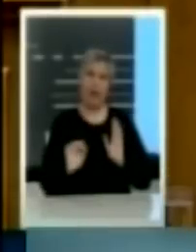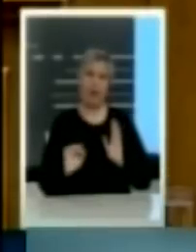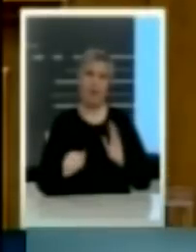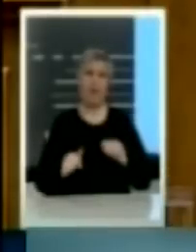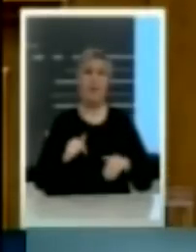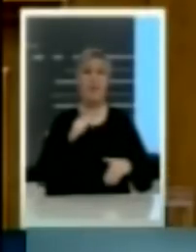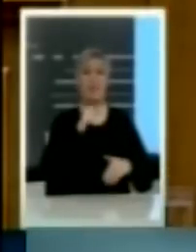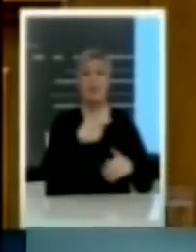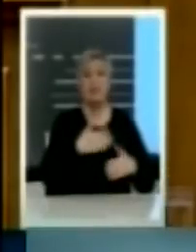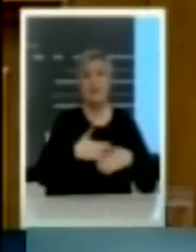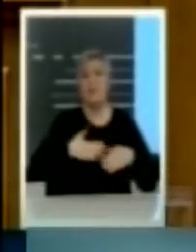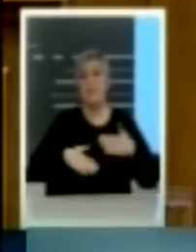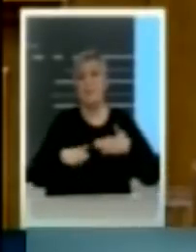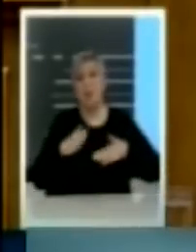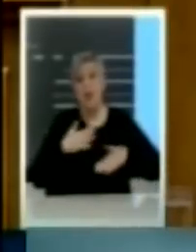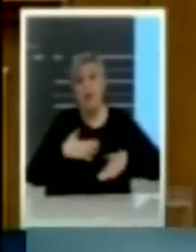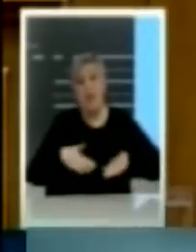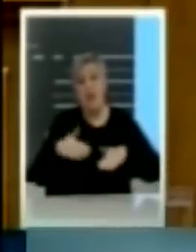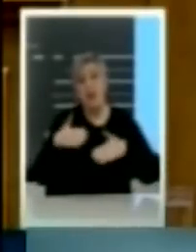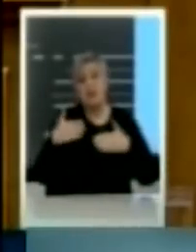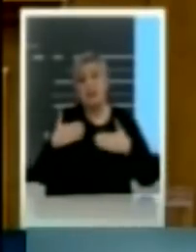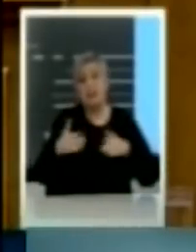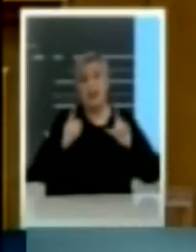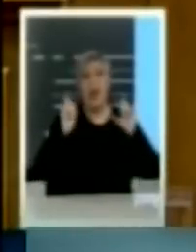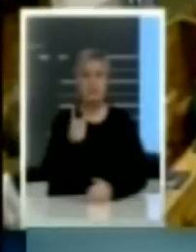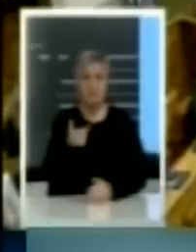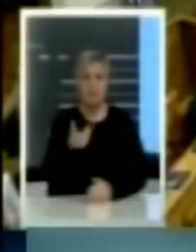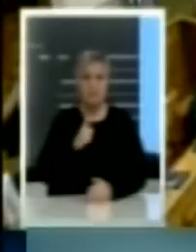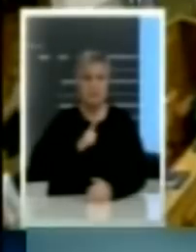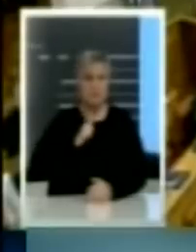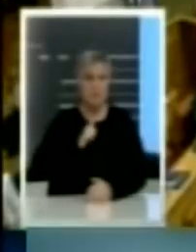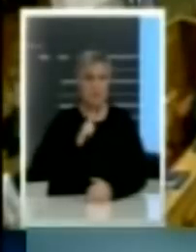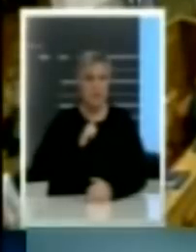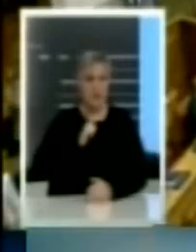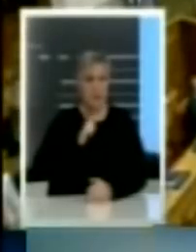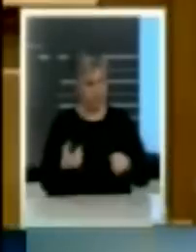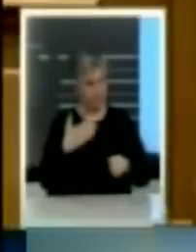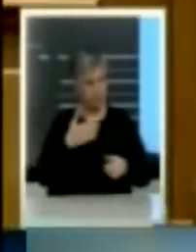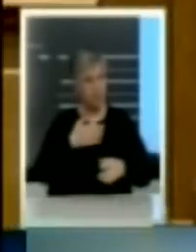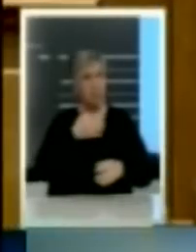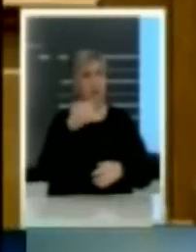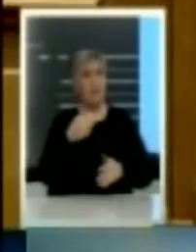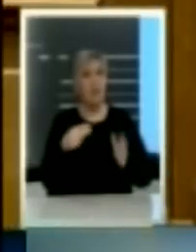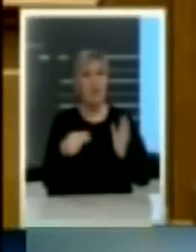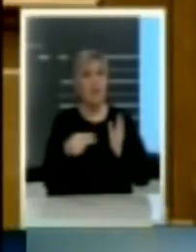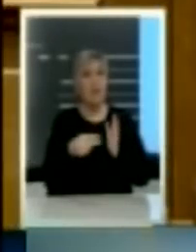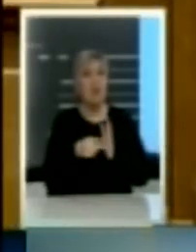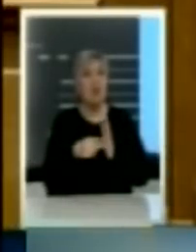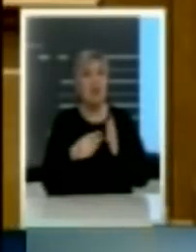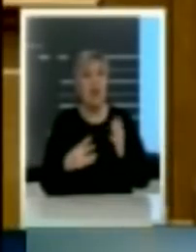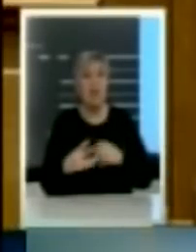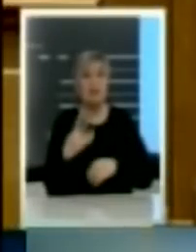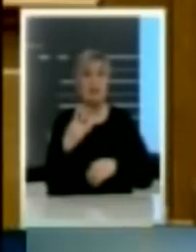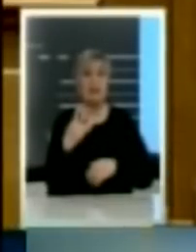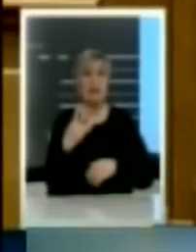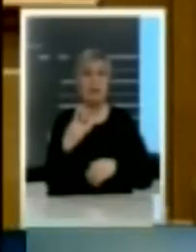αφεντικά από τον ΣΕΒ για την επέκταση της δημοκρατίας στους χώρους δουλειάς. Το 14. Που υποσχότανε ότι